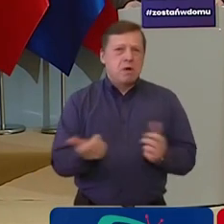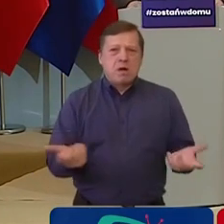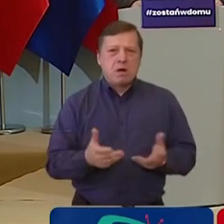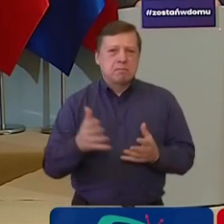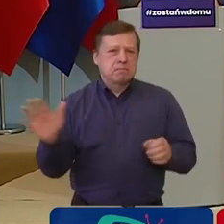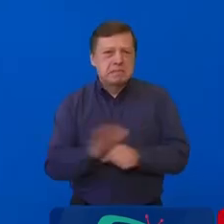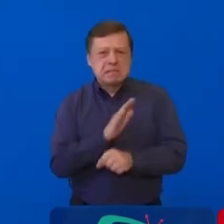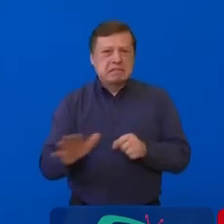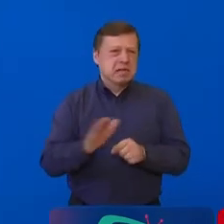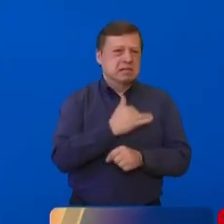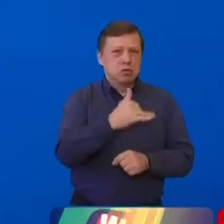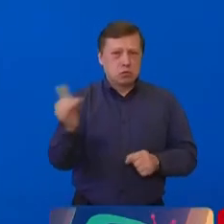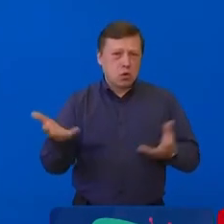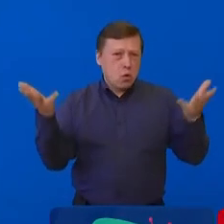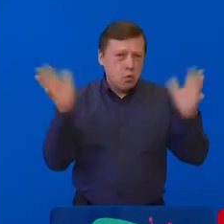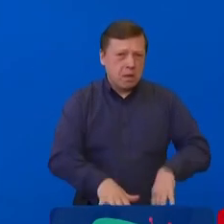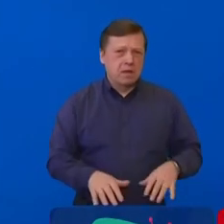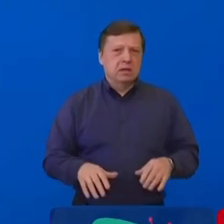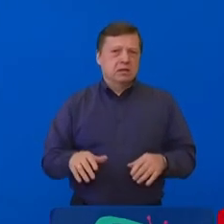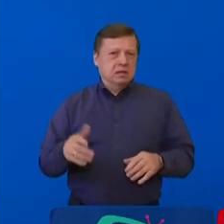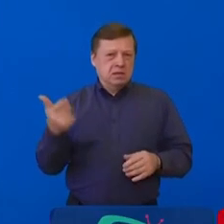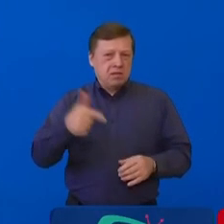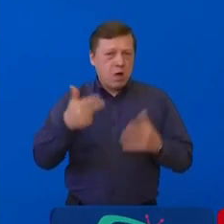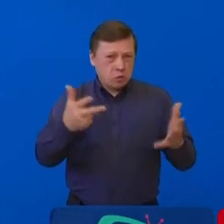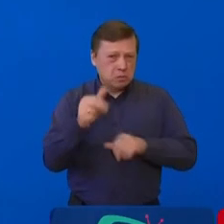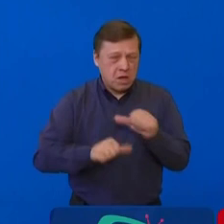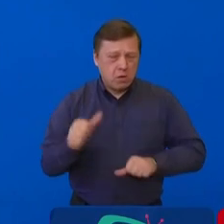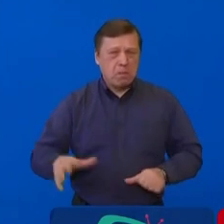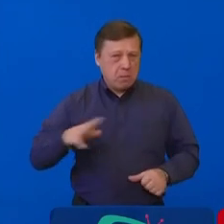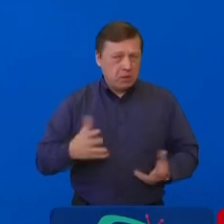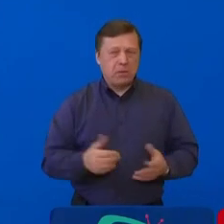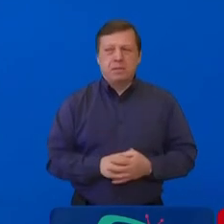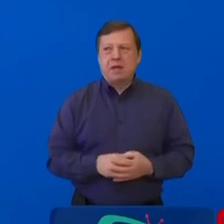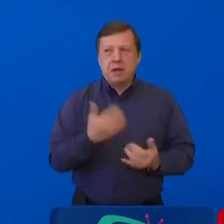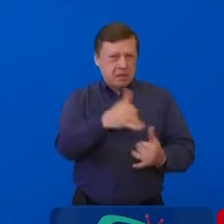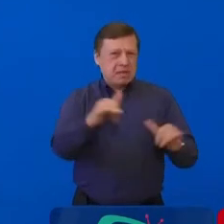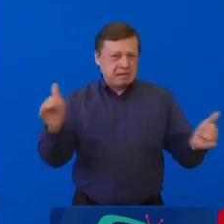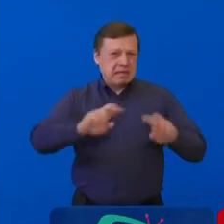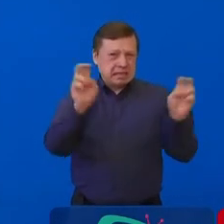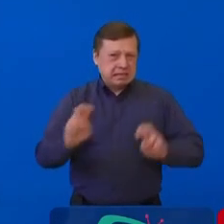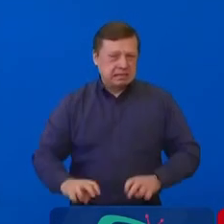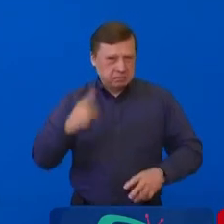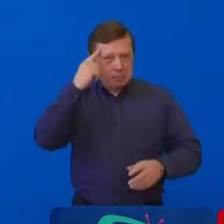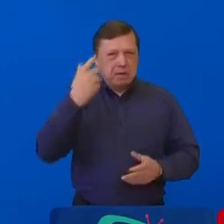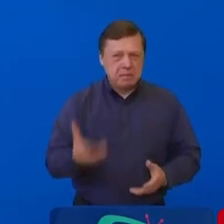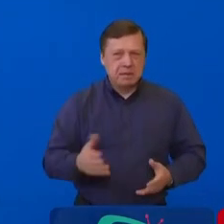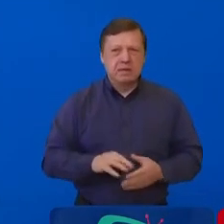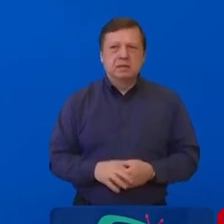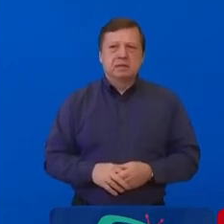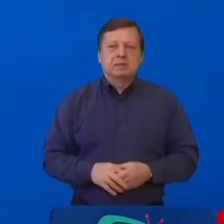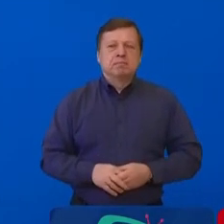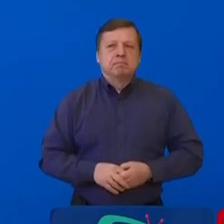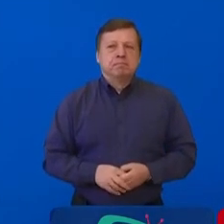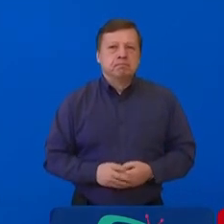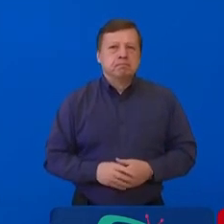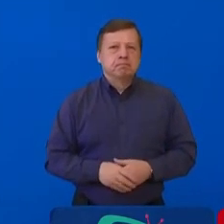wielkich instytucji finansowych, jak w 2008 roku, względnie jakieś inne typy kryzysów, jak bańka internetowa na początku tego